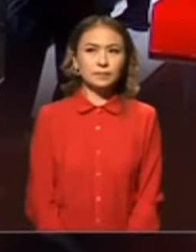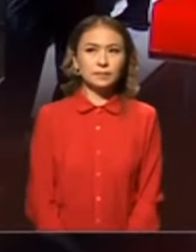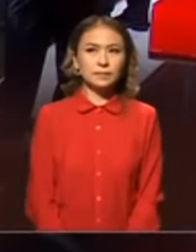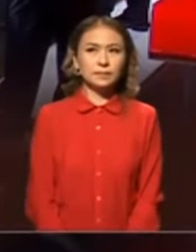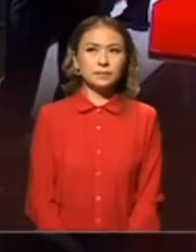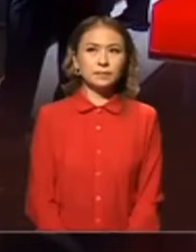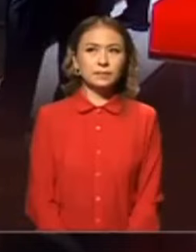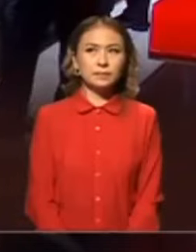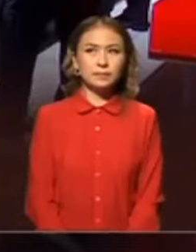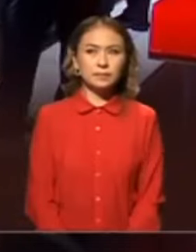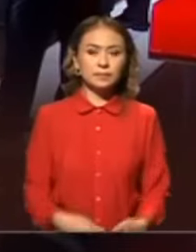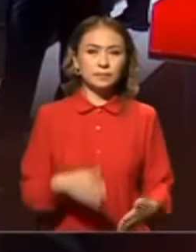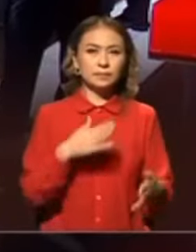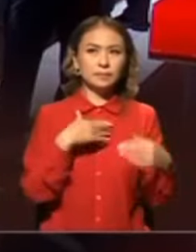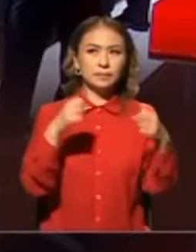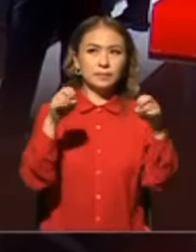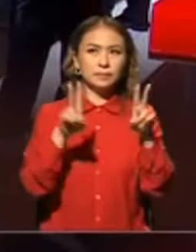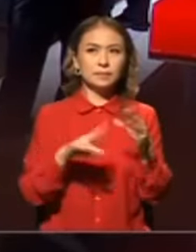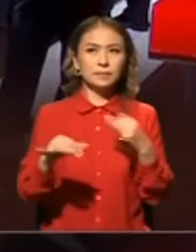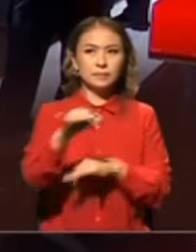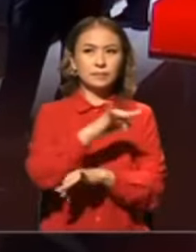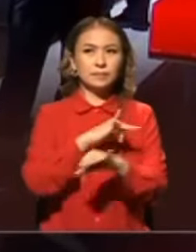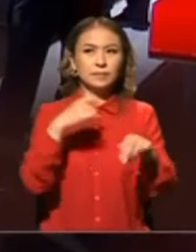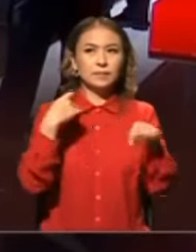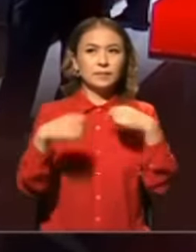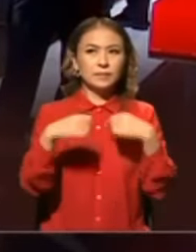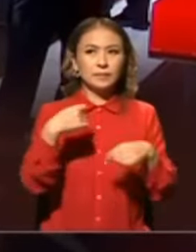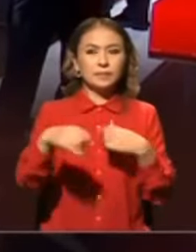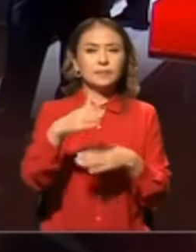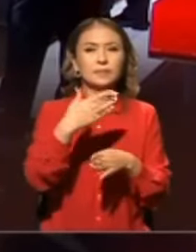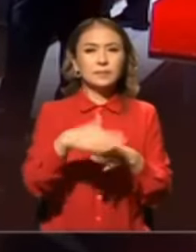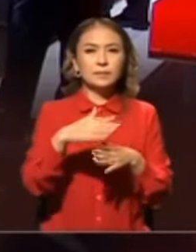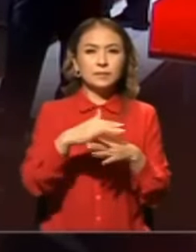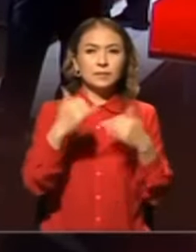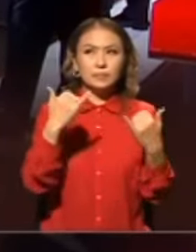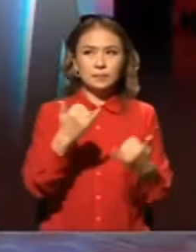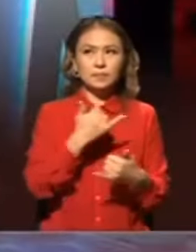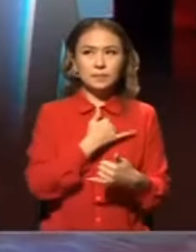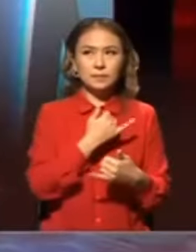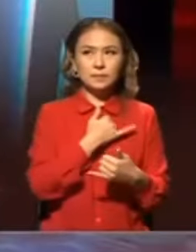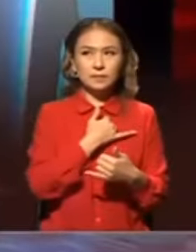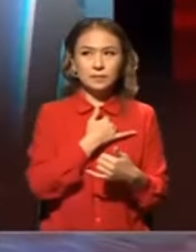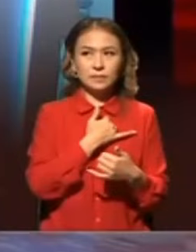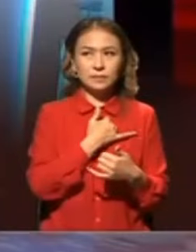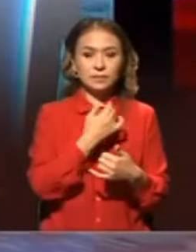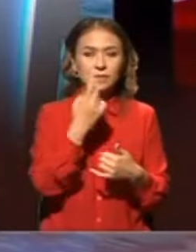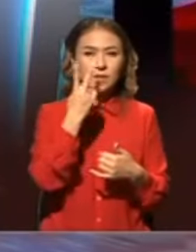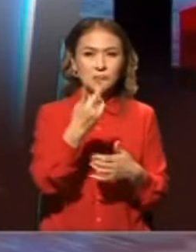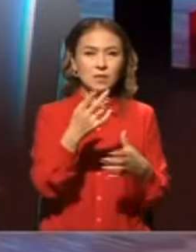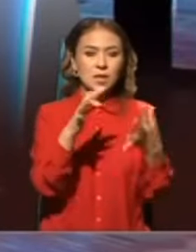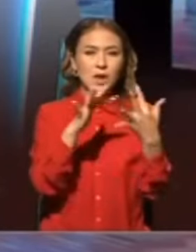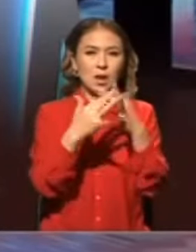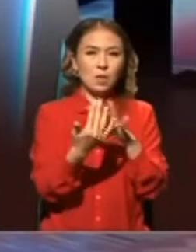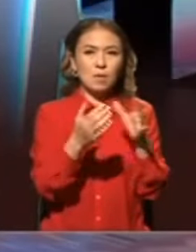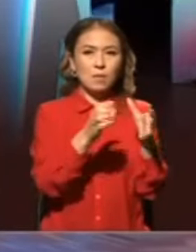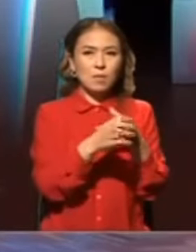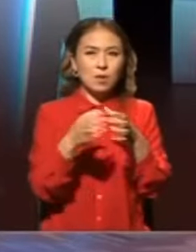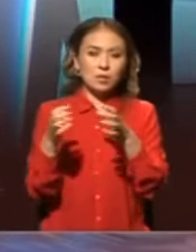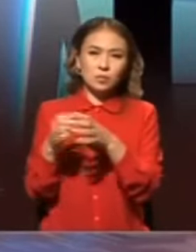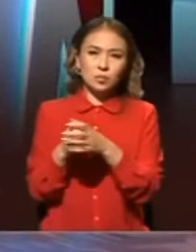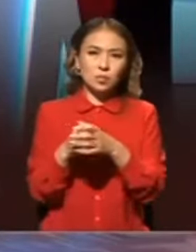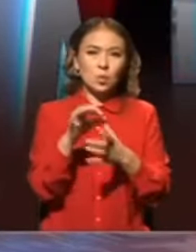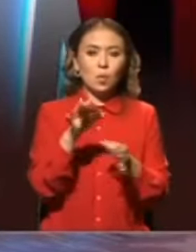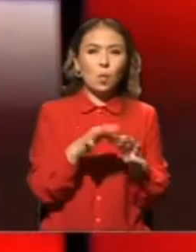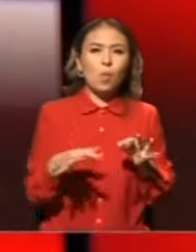мамандарымен сөйлестім. Ол жерде тауарлық несиемен бүгінгі күні екі біздің ауыл партиясының мүшелері, облыстық